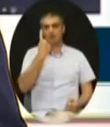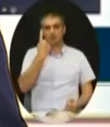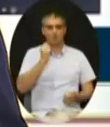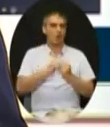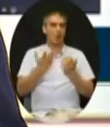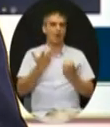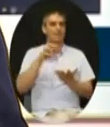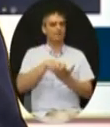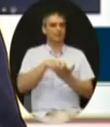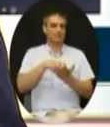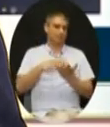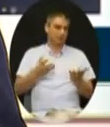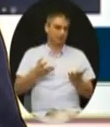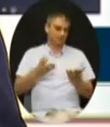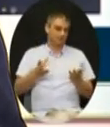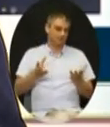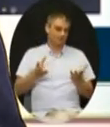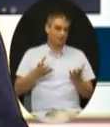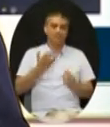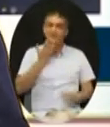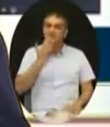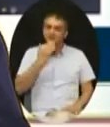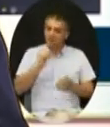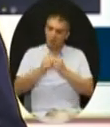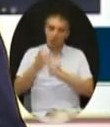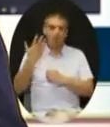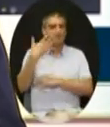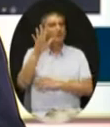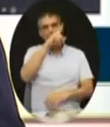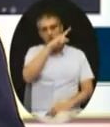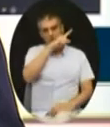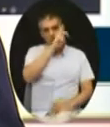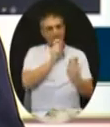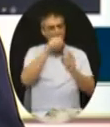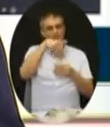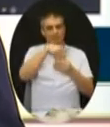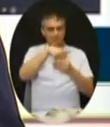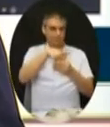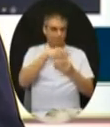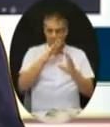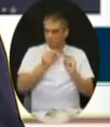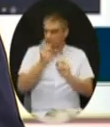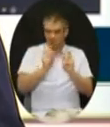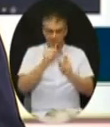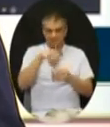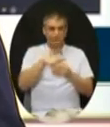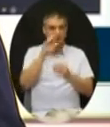או המרכזי שבאמצעותו ישראל או מדינות אירופה כלפי אזרחיהן שלהם, כי מדובר סך הכל באזרחים של מדינות אירופה שאנחנו מדברים